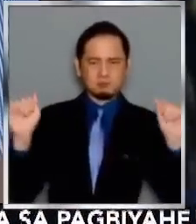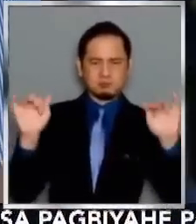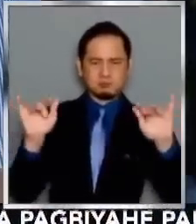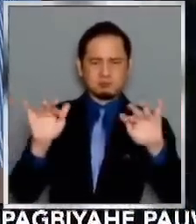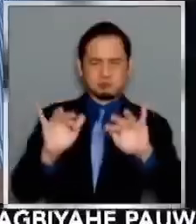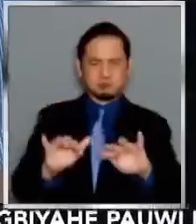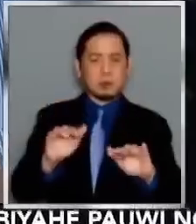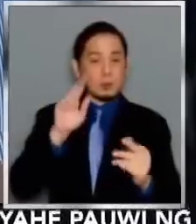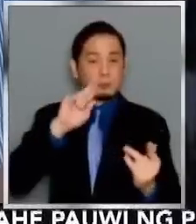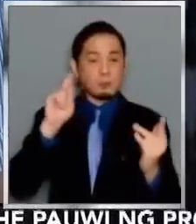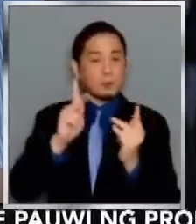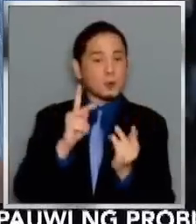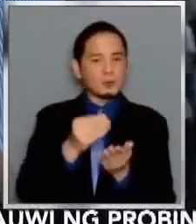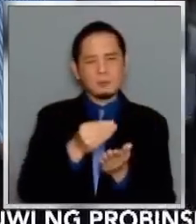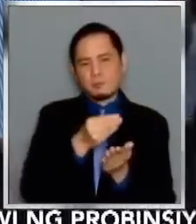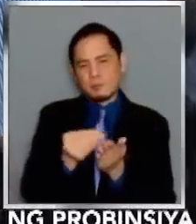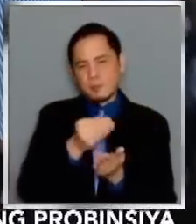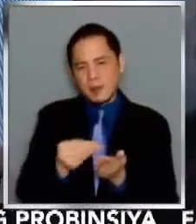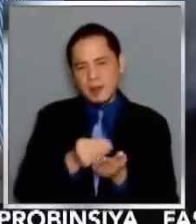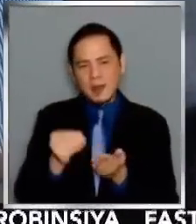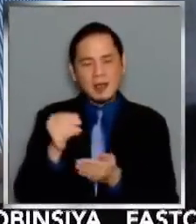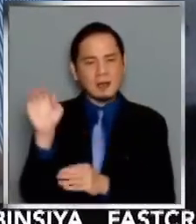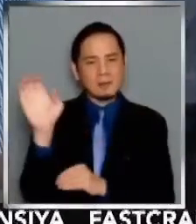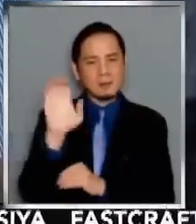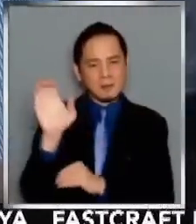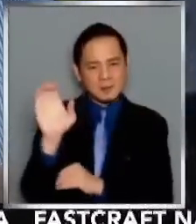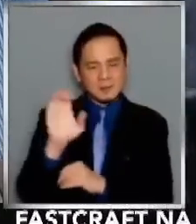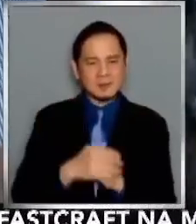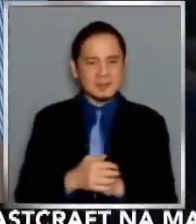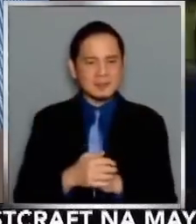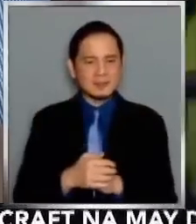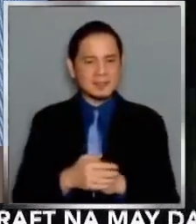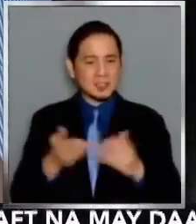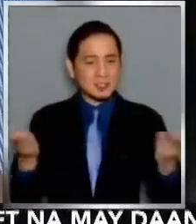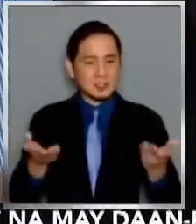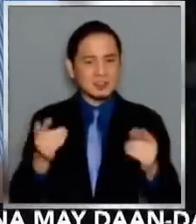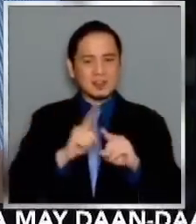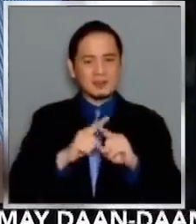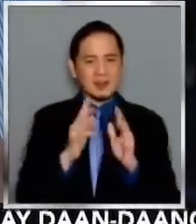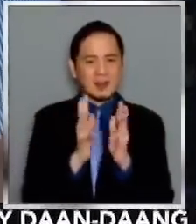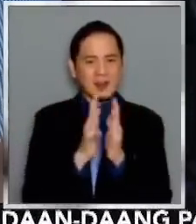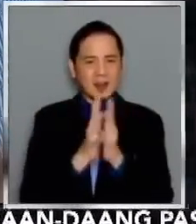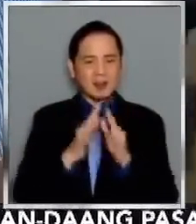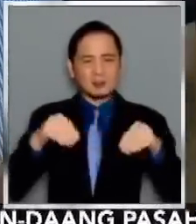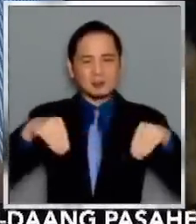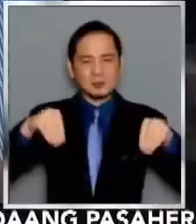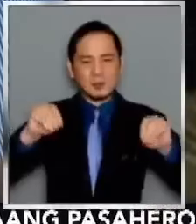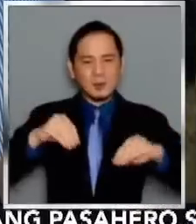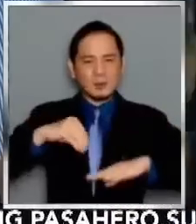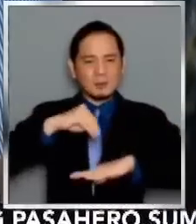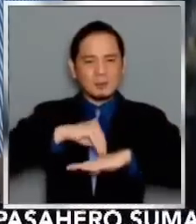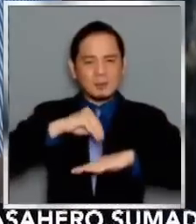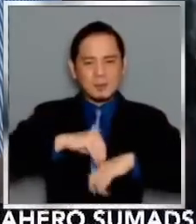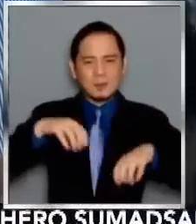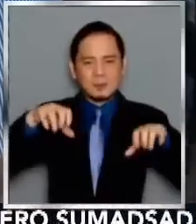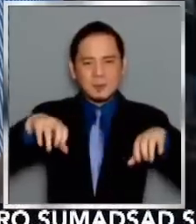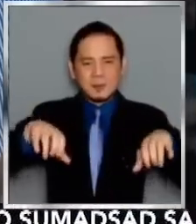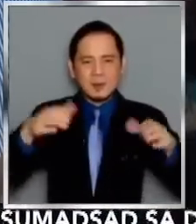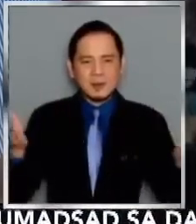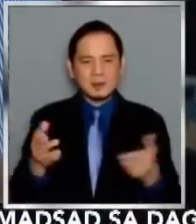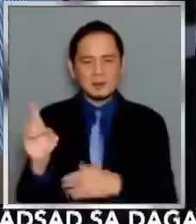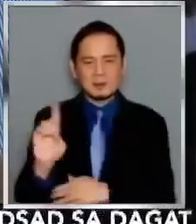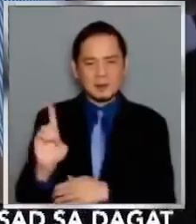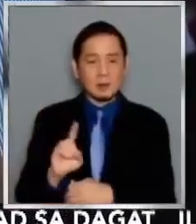at nag-Christmas shopping dito sa mga tiangges at Divisoria. At habang double time po sa pagka-shopping yung ilan nating kababayan, eh, tila double time